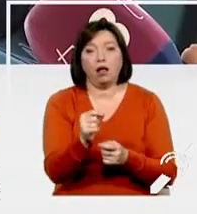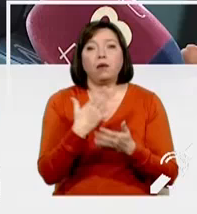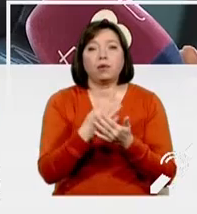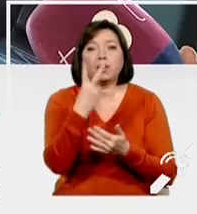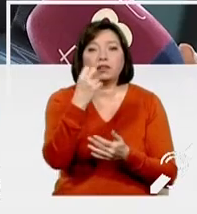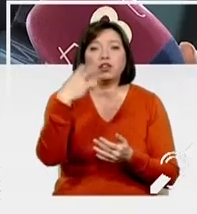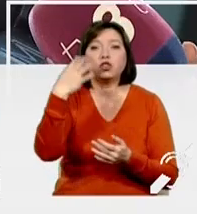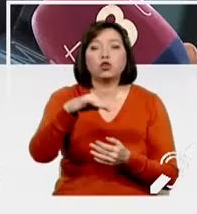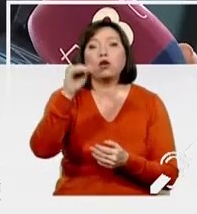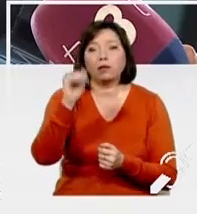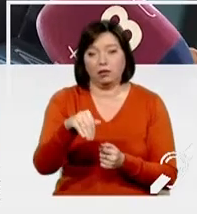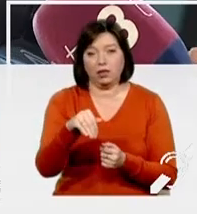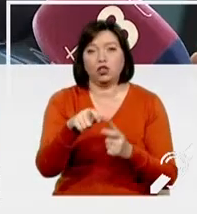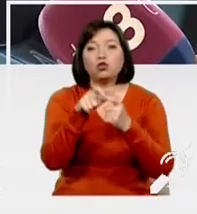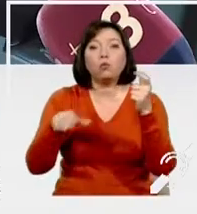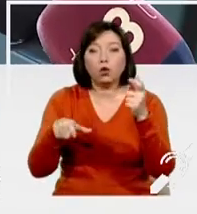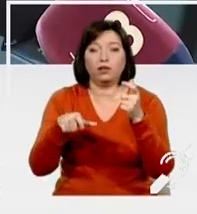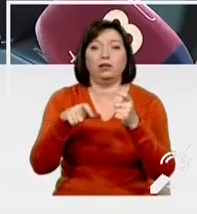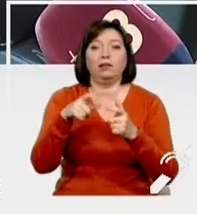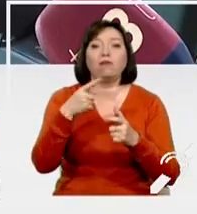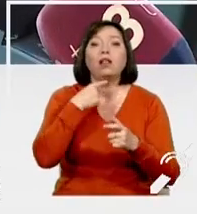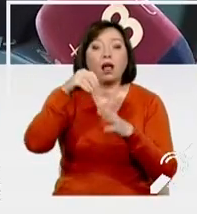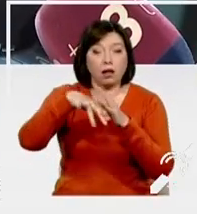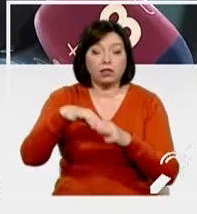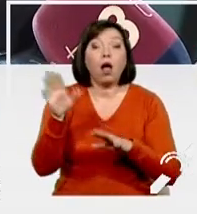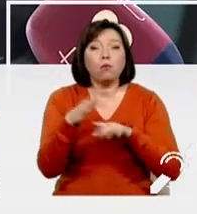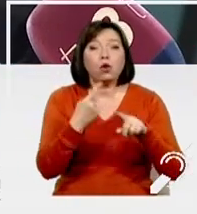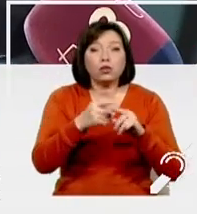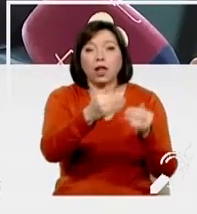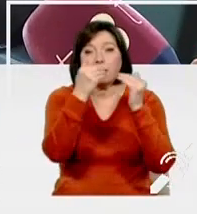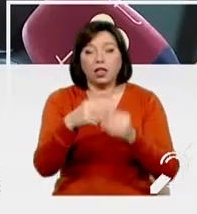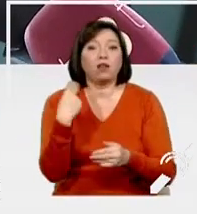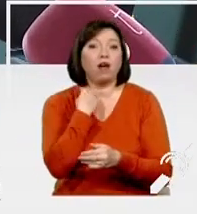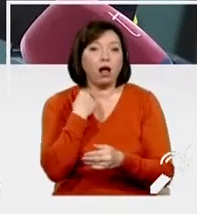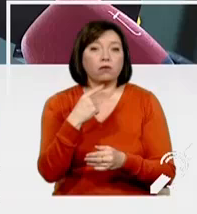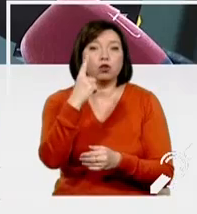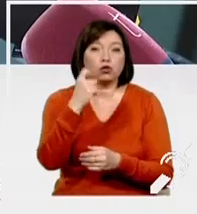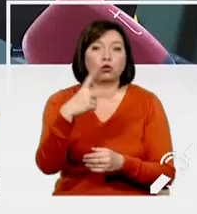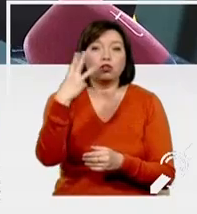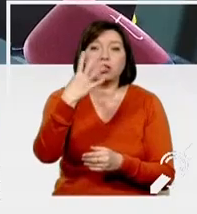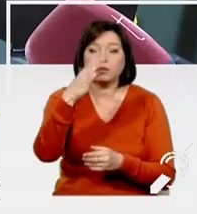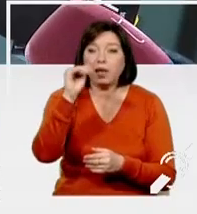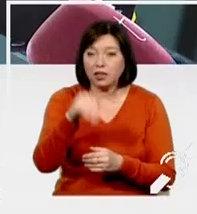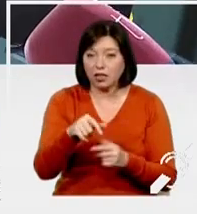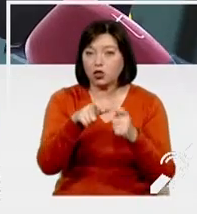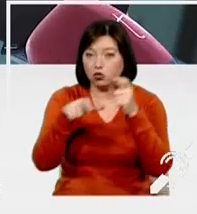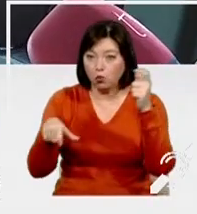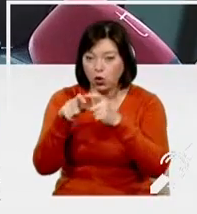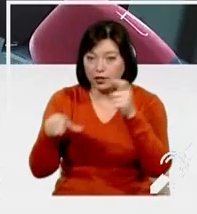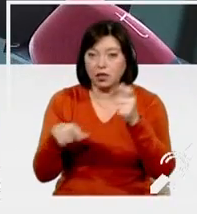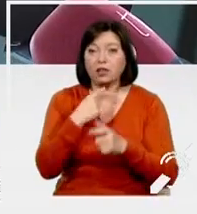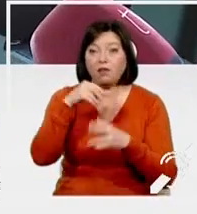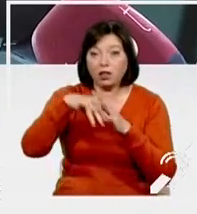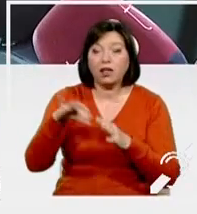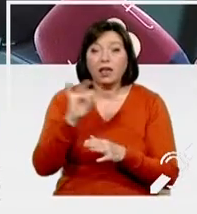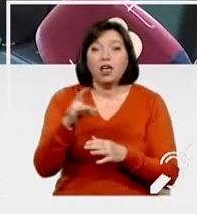circa 240.000 de buletine de vot, după care urmează Marea Britanie cu 135.000 de buletine de vot